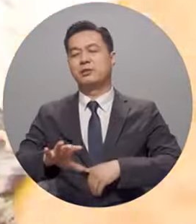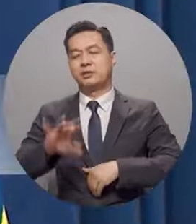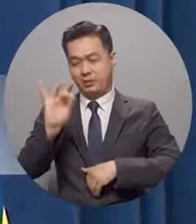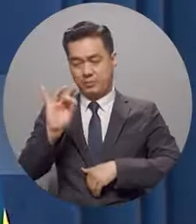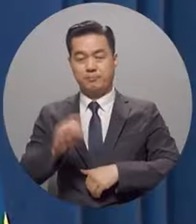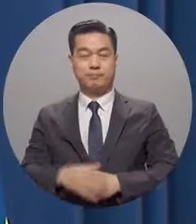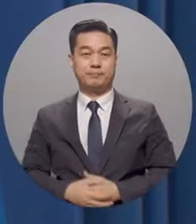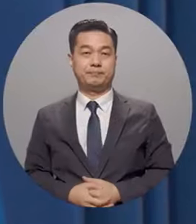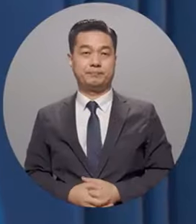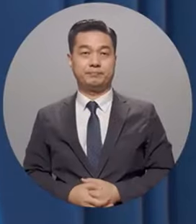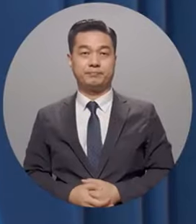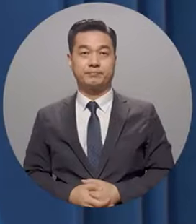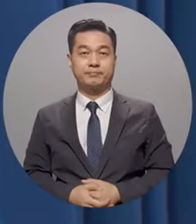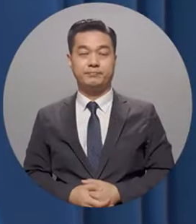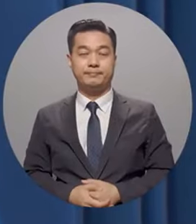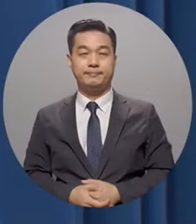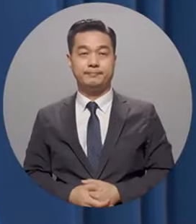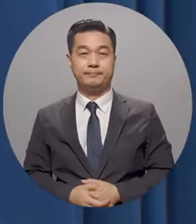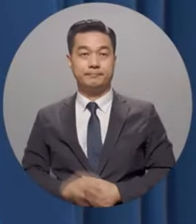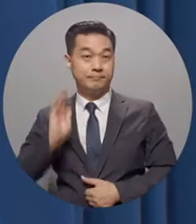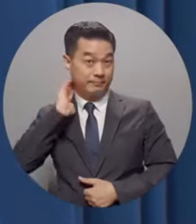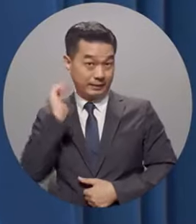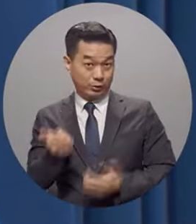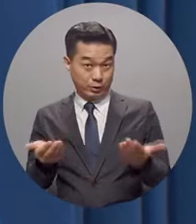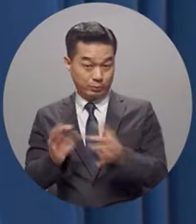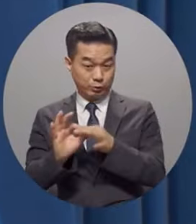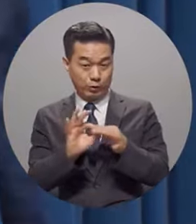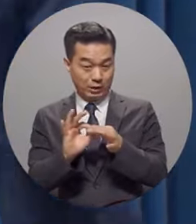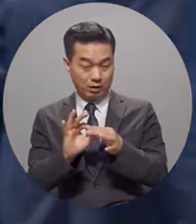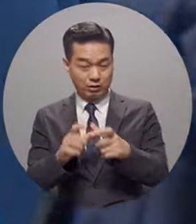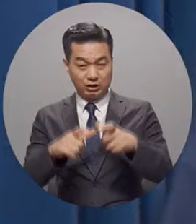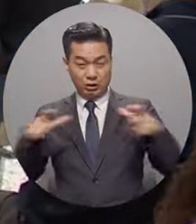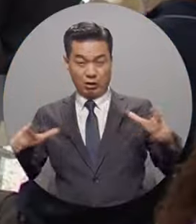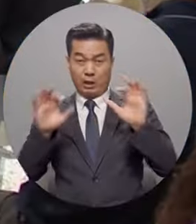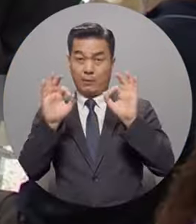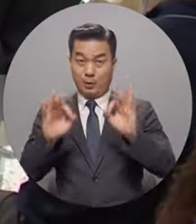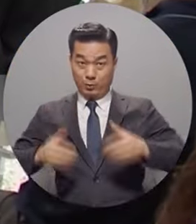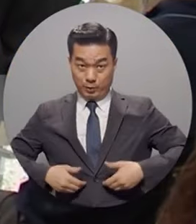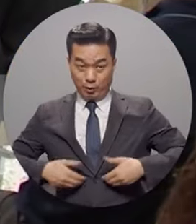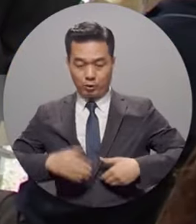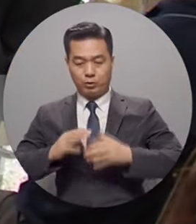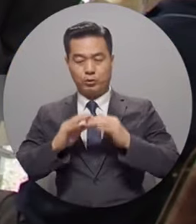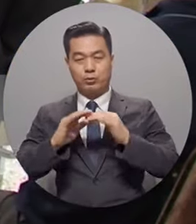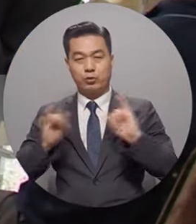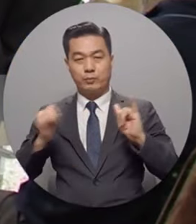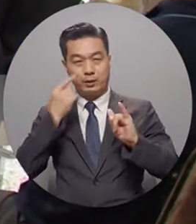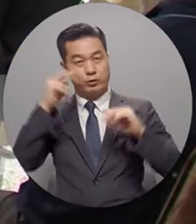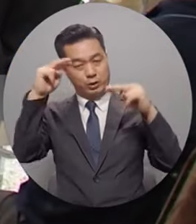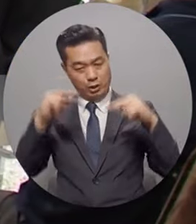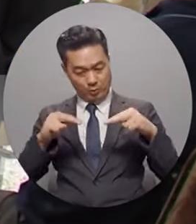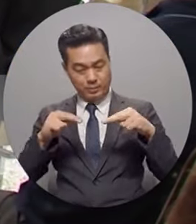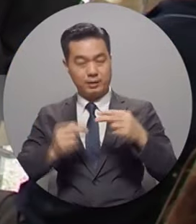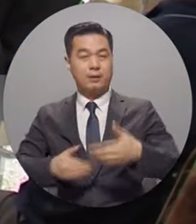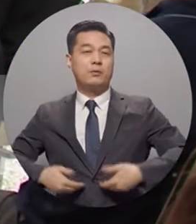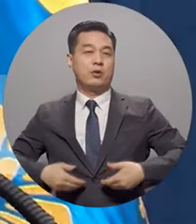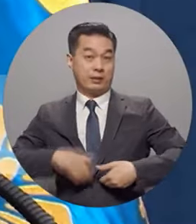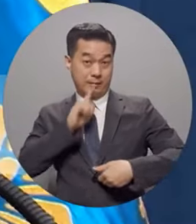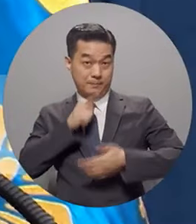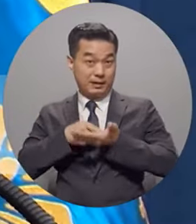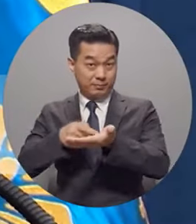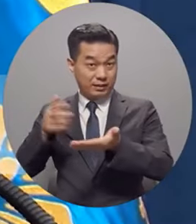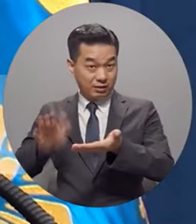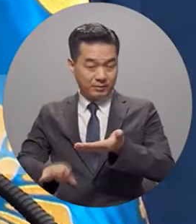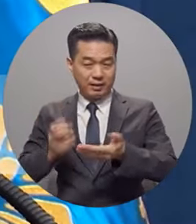처음입니다. 대통령의 직무 관련성을 넓게 봐야 한다거나 국민 눈높이에 맞게 처분해야 한다는 지적도 나왔지만